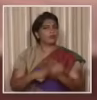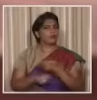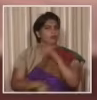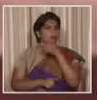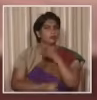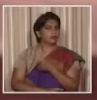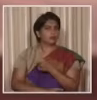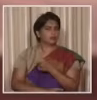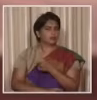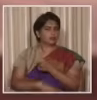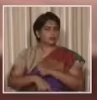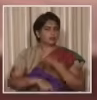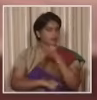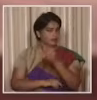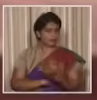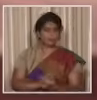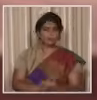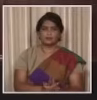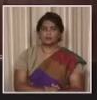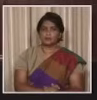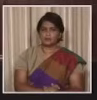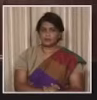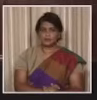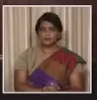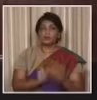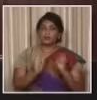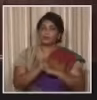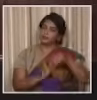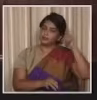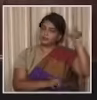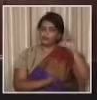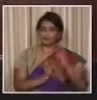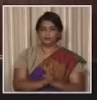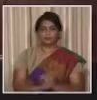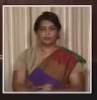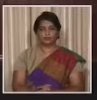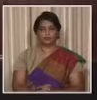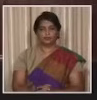කතා කරන්න දෙන අවස්ථාවක් එක කරනවා. ඒක ඔක්කොම ඉදිරිපත් කරගන්න කමිටුවට.